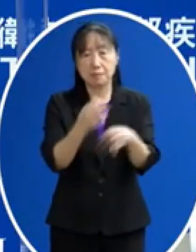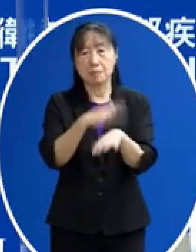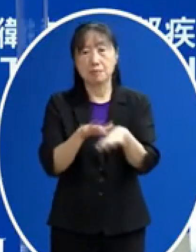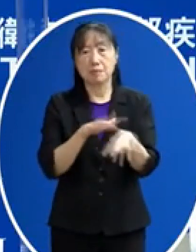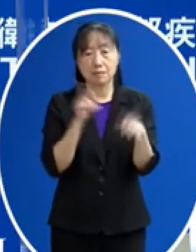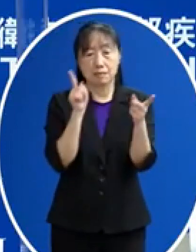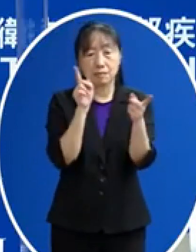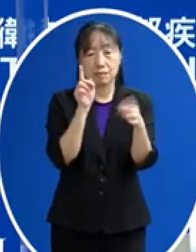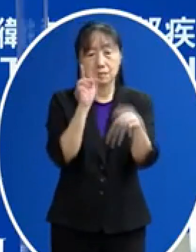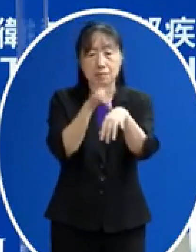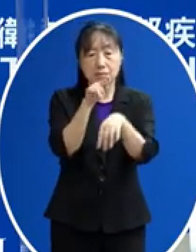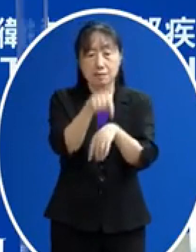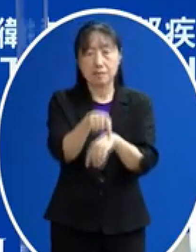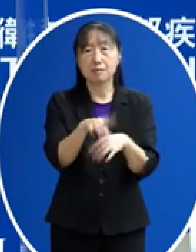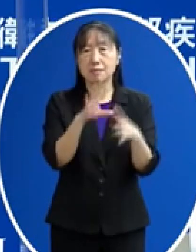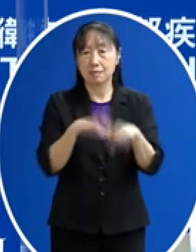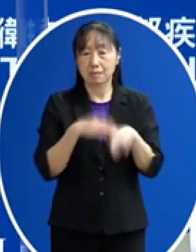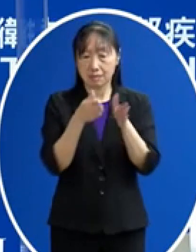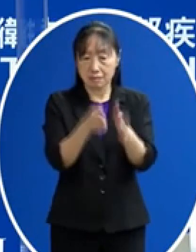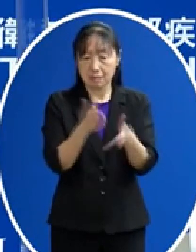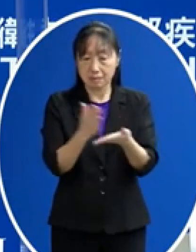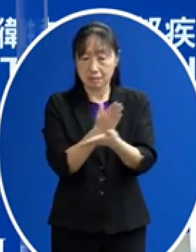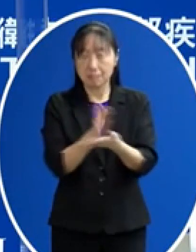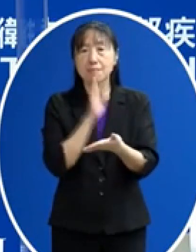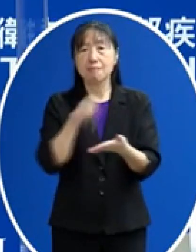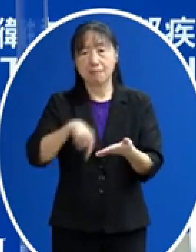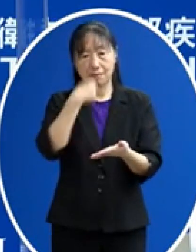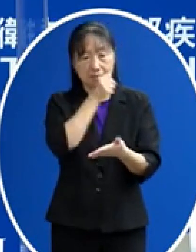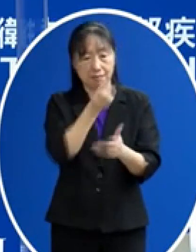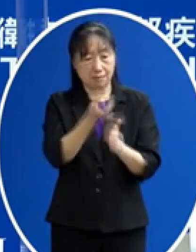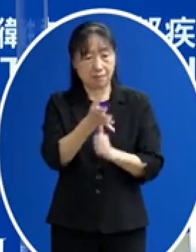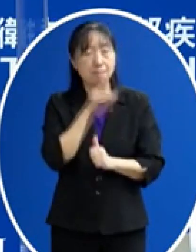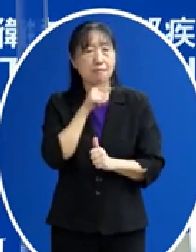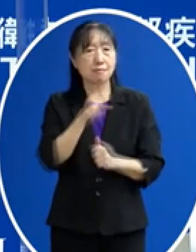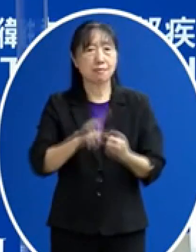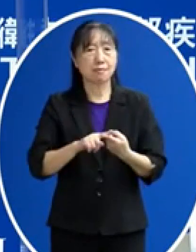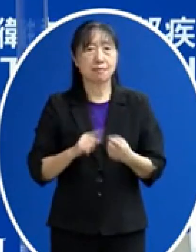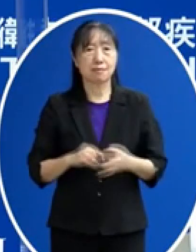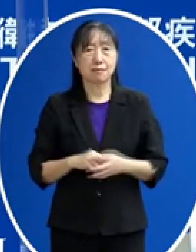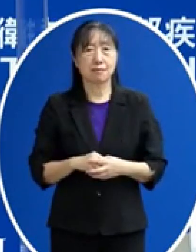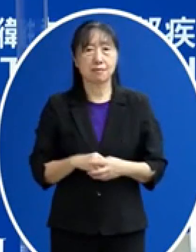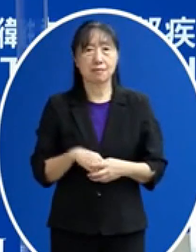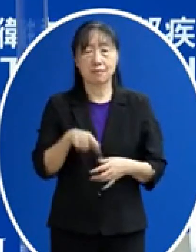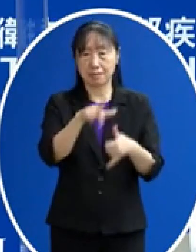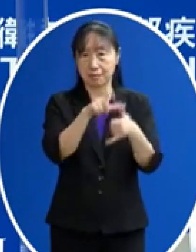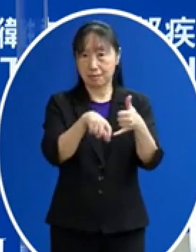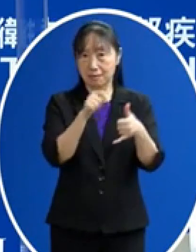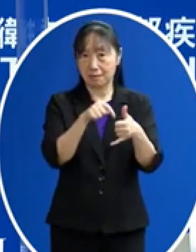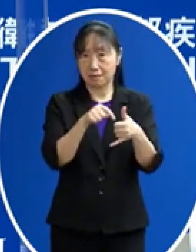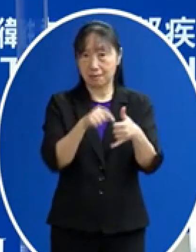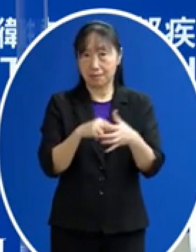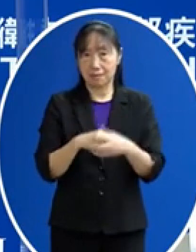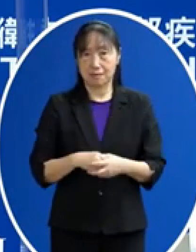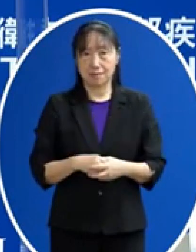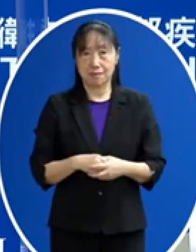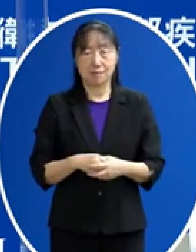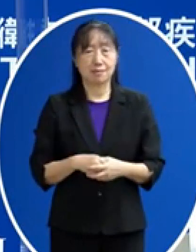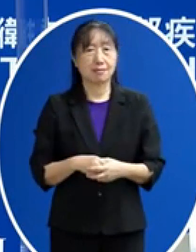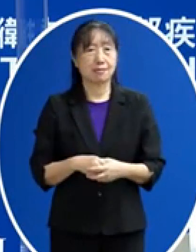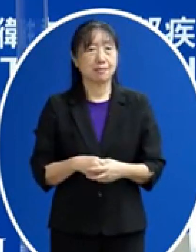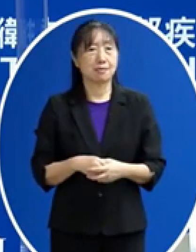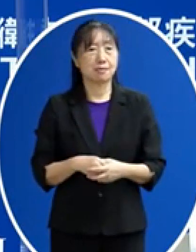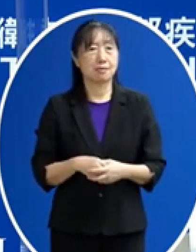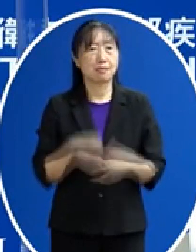所以在这目前我们是判定是本土的案例。那这样的案例里面，我们目前大家我想